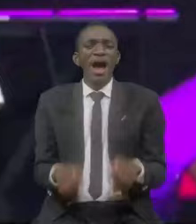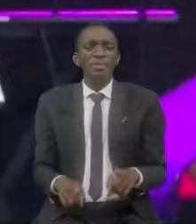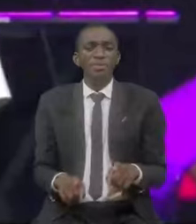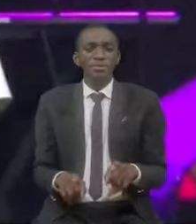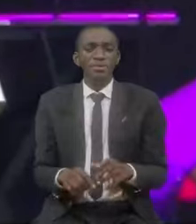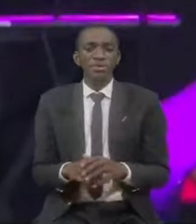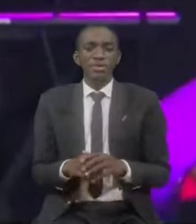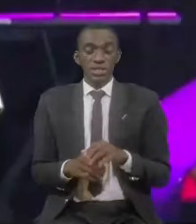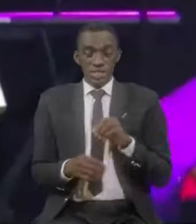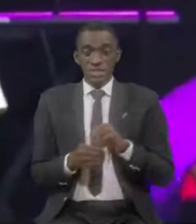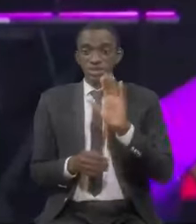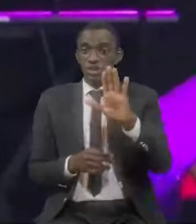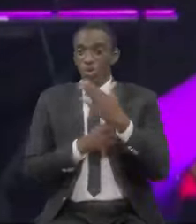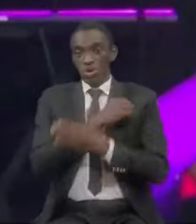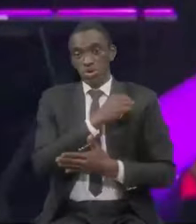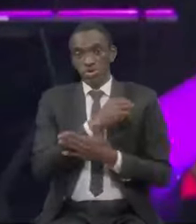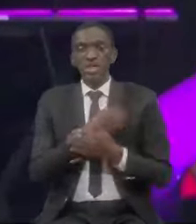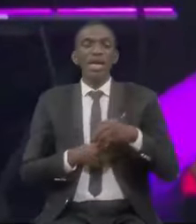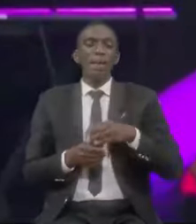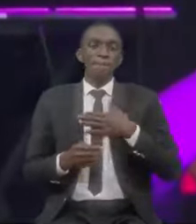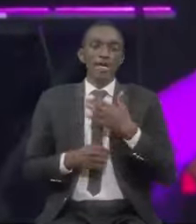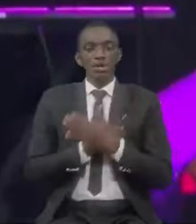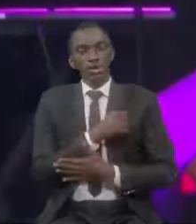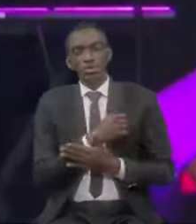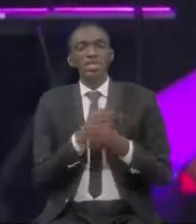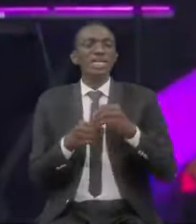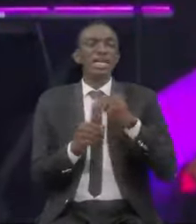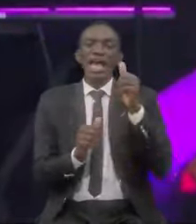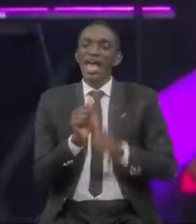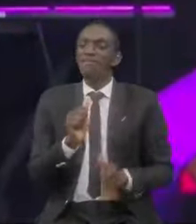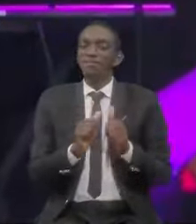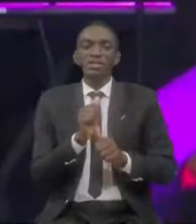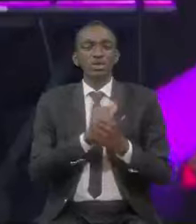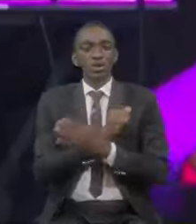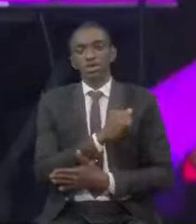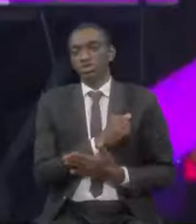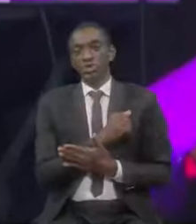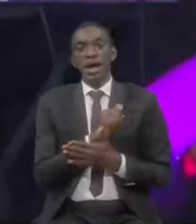dans votre nation, dans ma nation et dans toutes les nations,